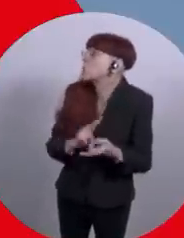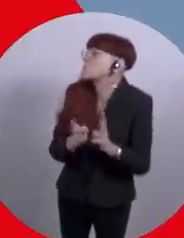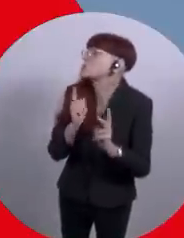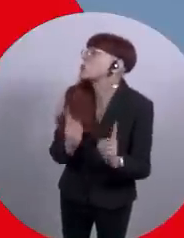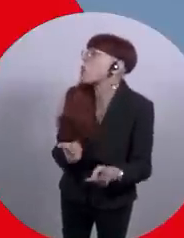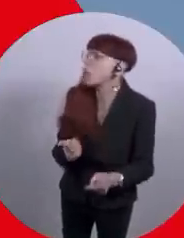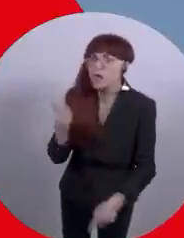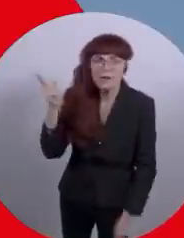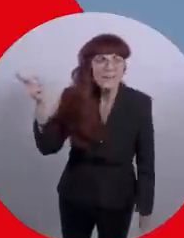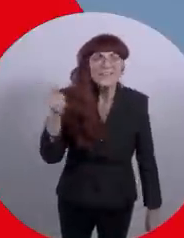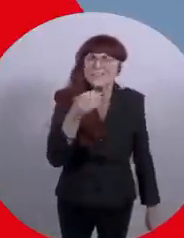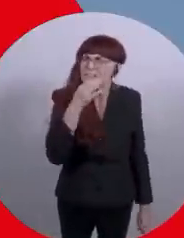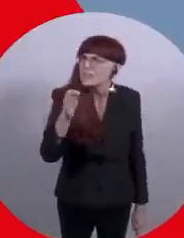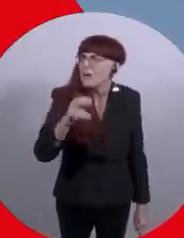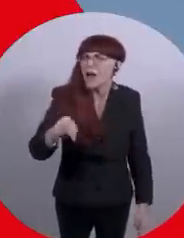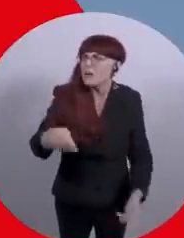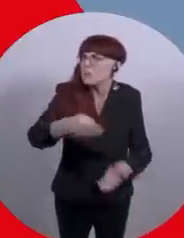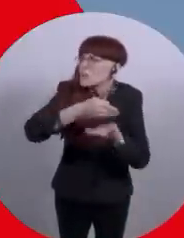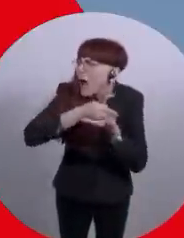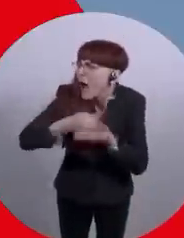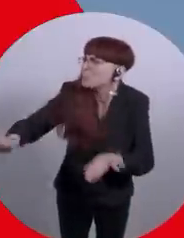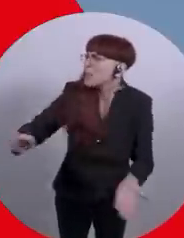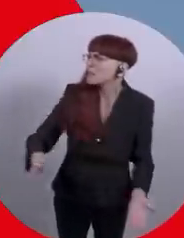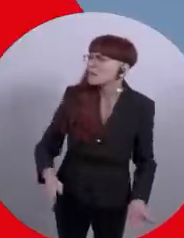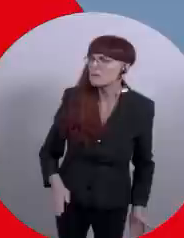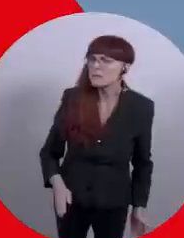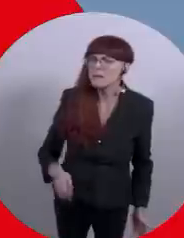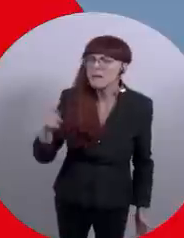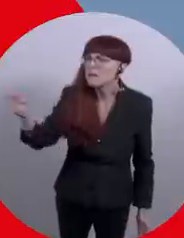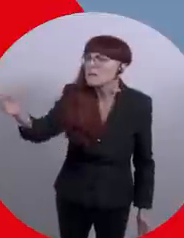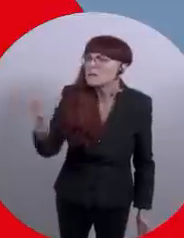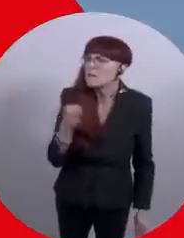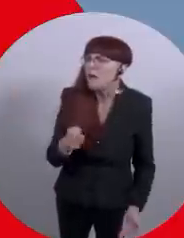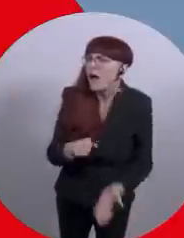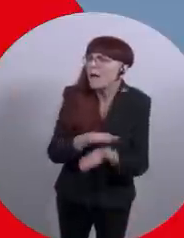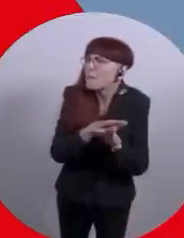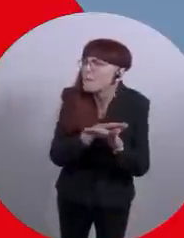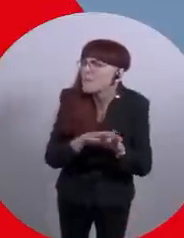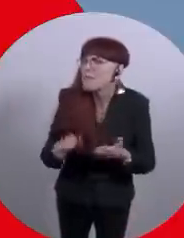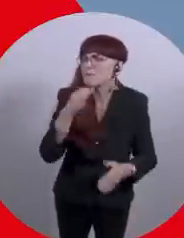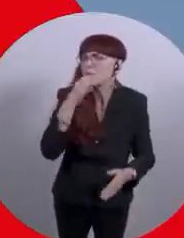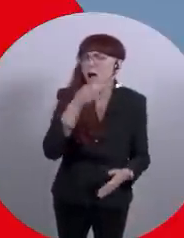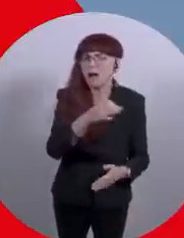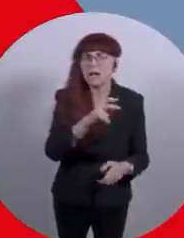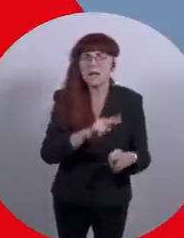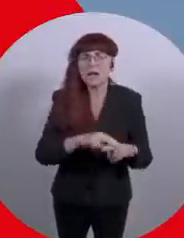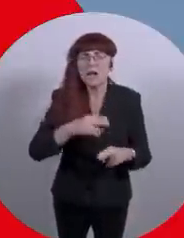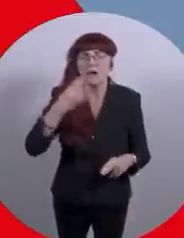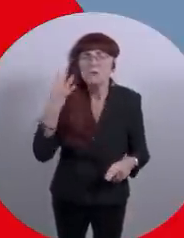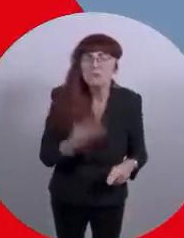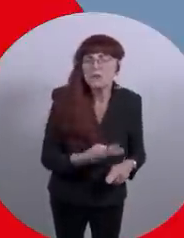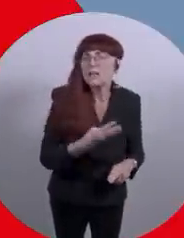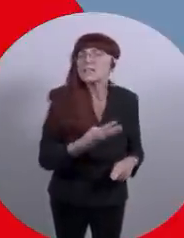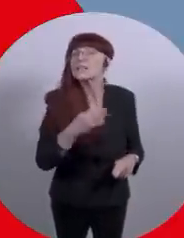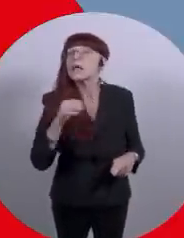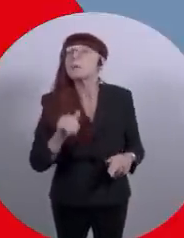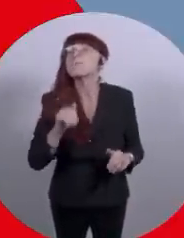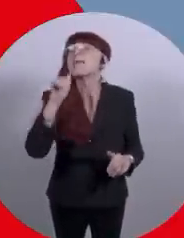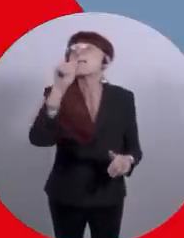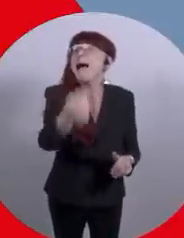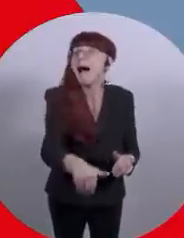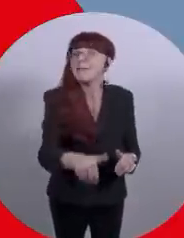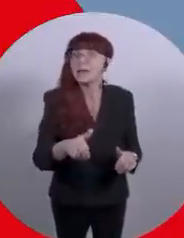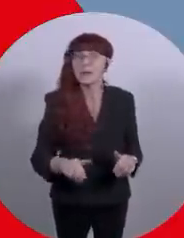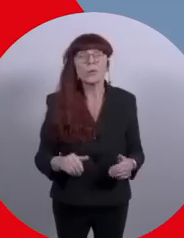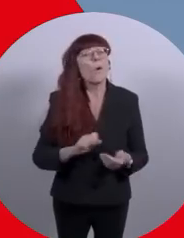Sohn diese Frage kann zurückgewiesen diese Frage wird nämlich nie gestört wenn man noch über die 40 Milliarden Corona Subventionen wo